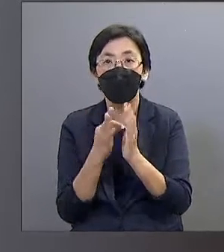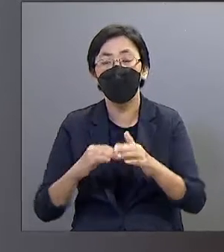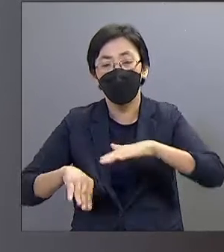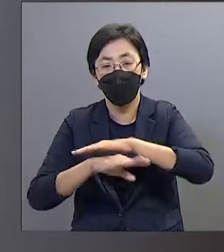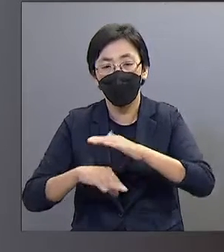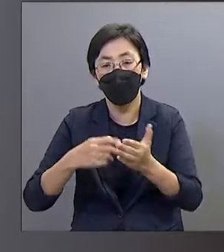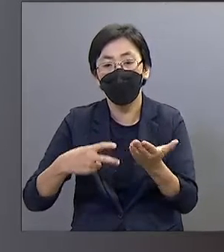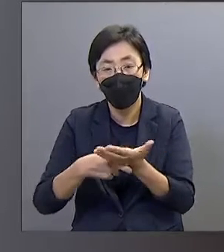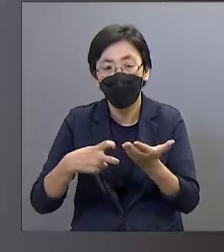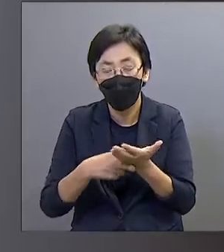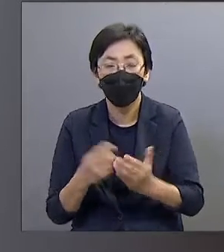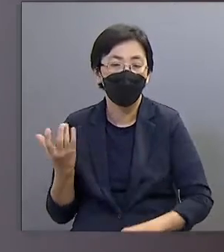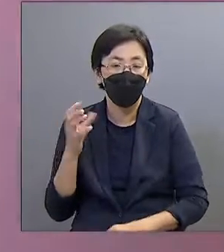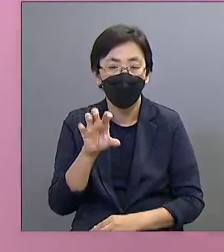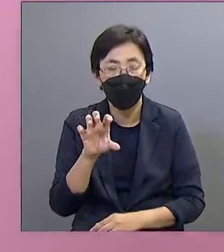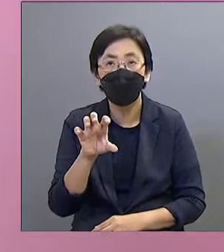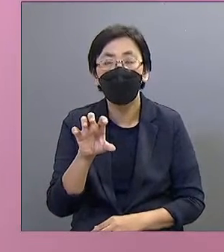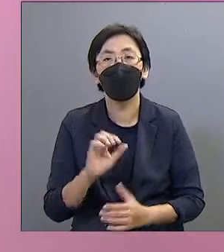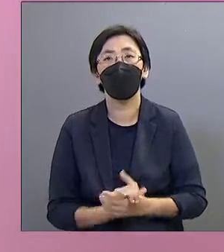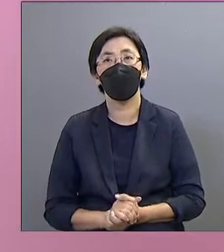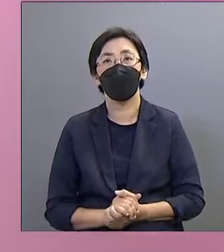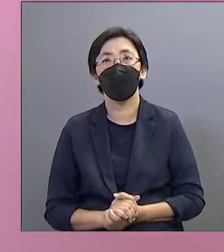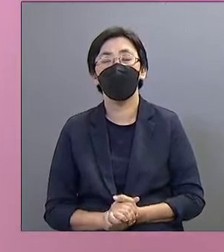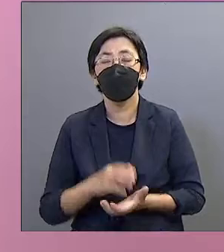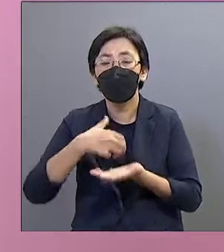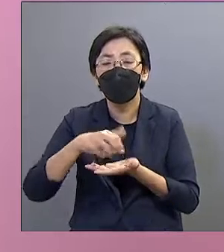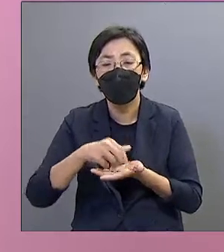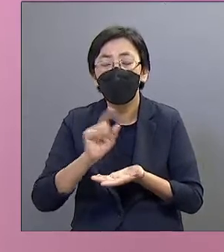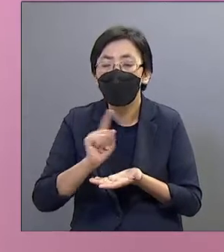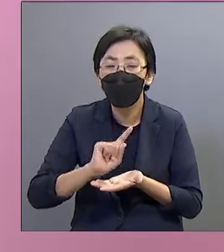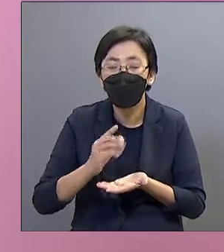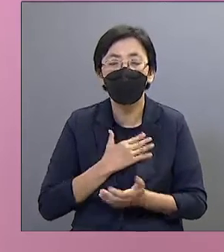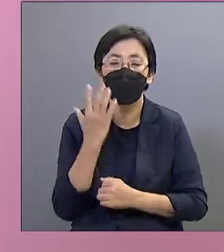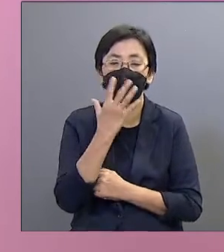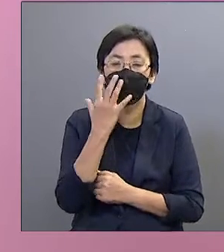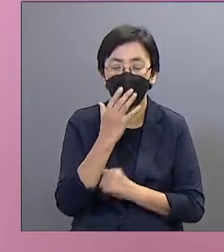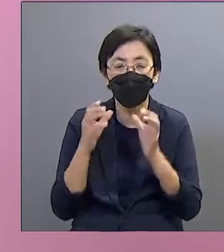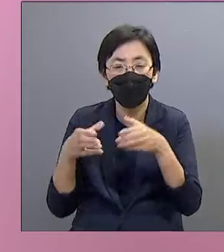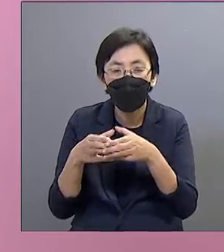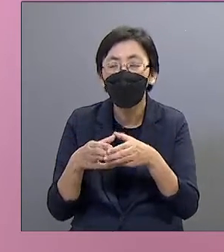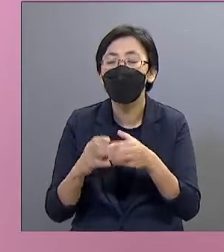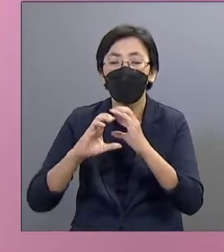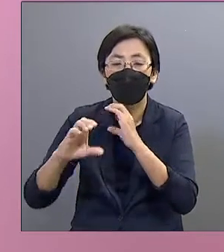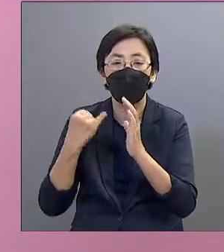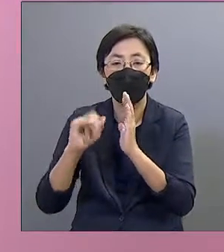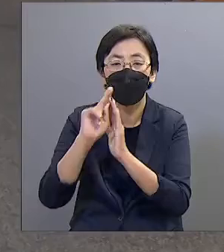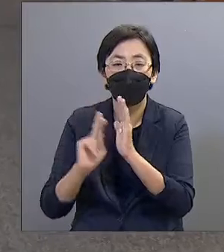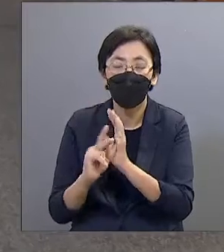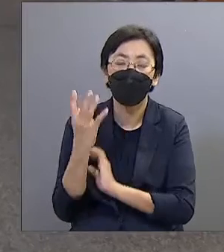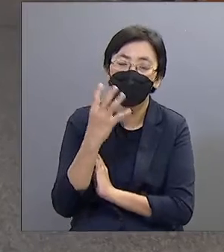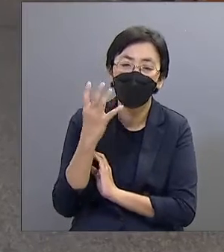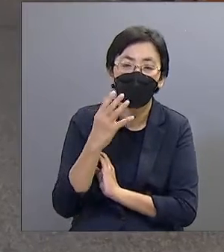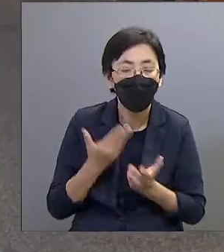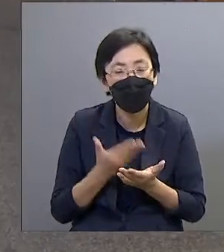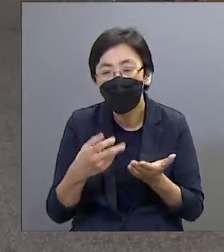ยสารลงในเพจ Facebook แลบ้านแลเมืองเล่าบอกว่าตัวเองเนี่ยถูกล่อลวงจากกลุ่มทัวร์เถื่อนให้ออกไปซื้อตั๋วโดยสารนอก